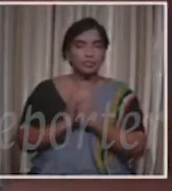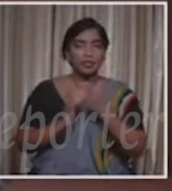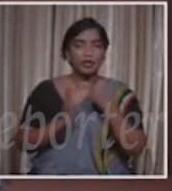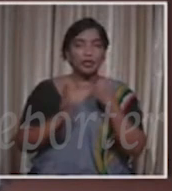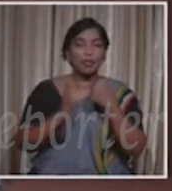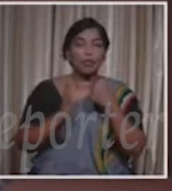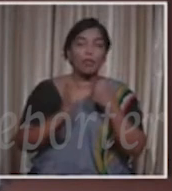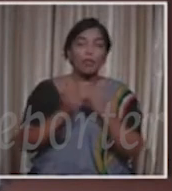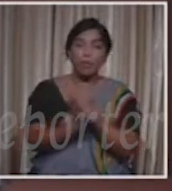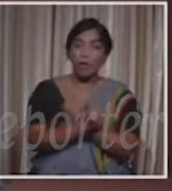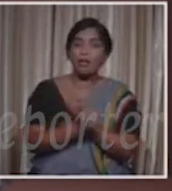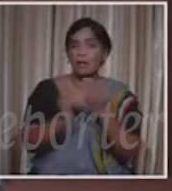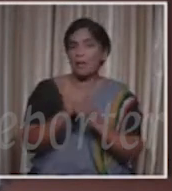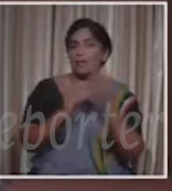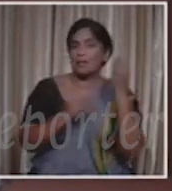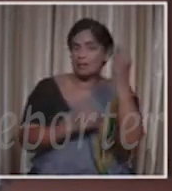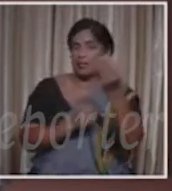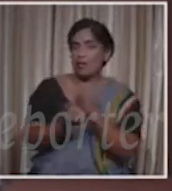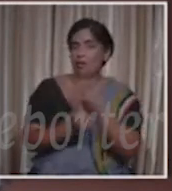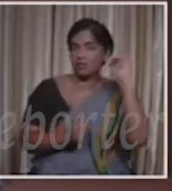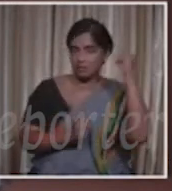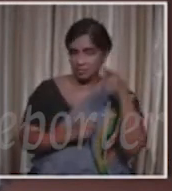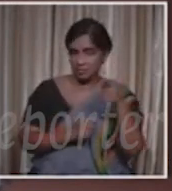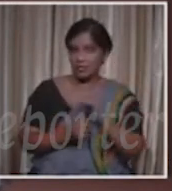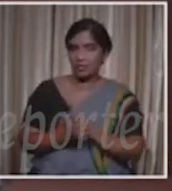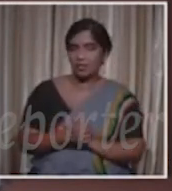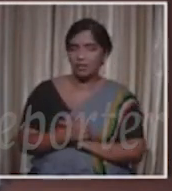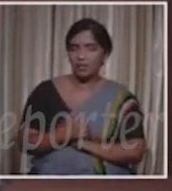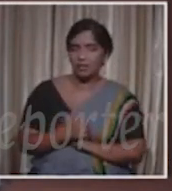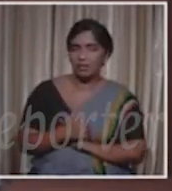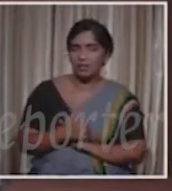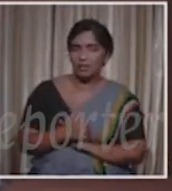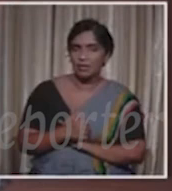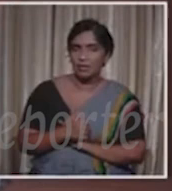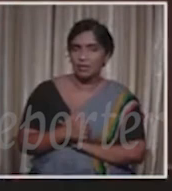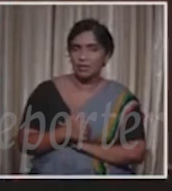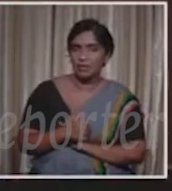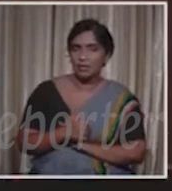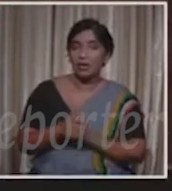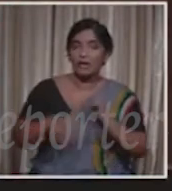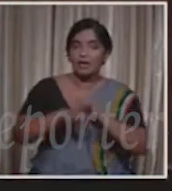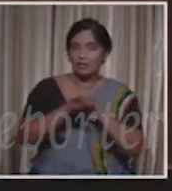එහෙනම් ගරු නියෝජ්‍ය කතානායක පොලිස්පති සමාජිකත්ව දීලා ඔබතුමා තාම චූටි වෙලාවකින් අවසන් කරන්න වැඩිපුර වෙලාවක් දීලා තියෙනවා